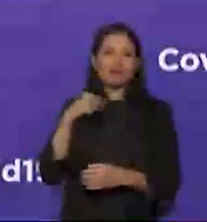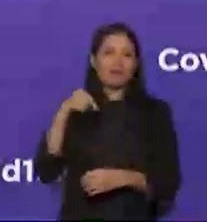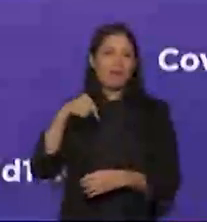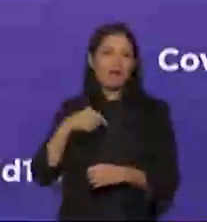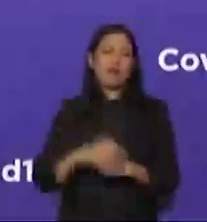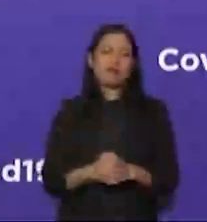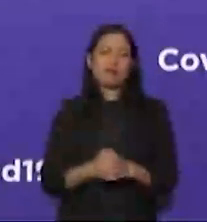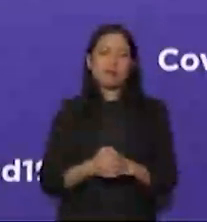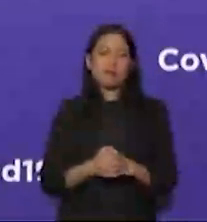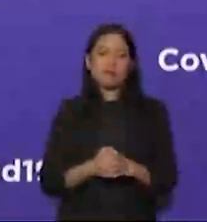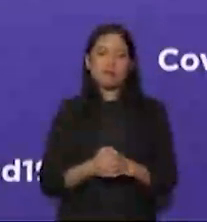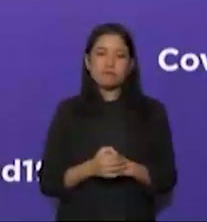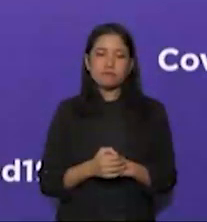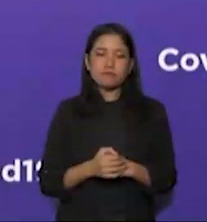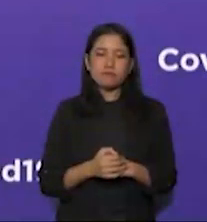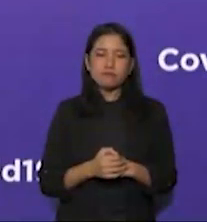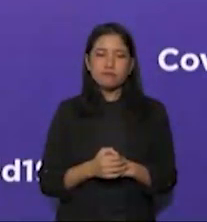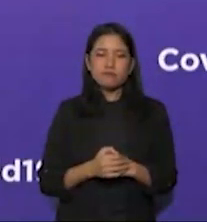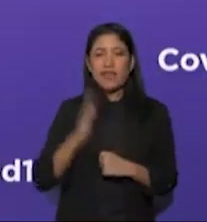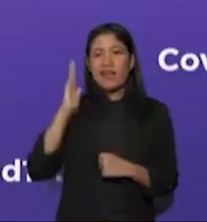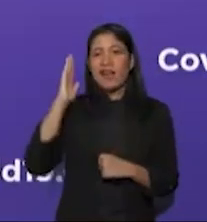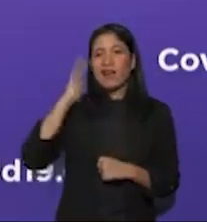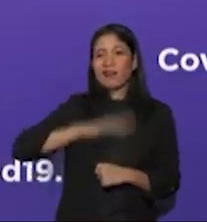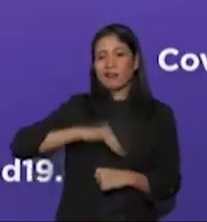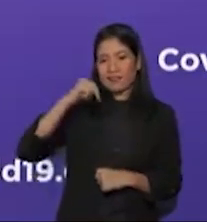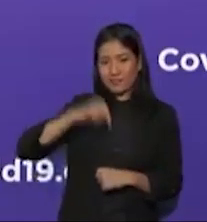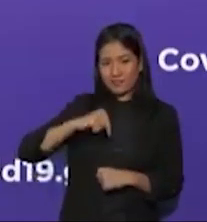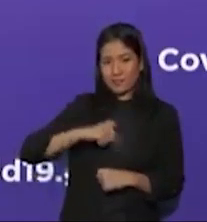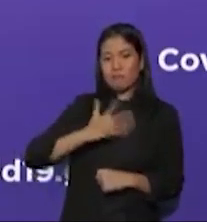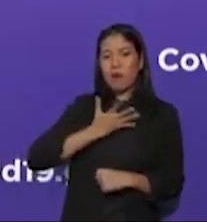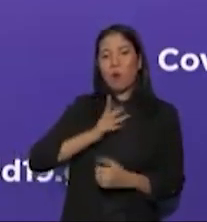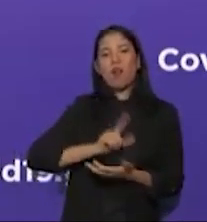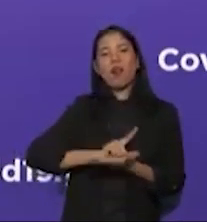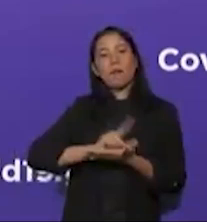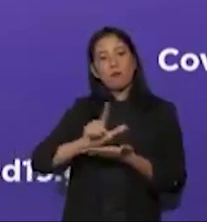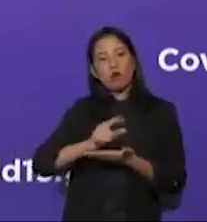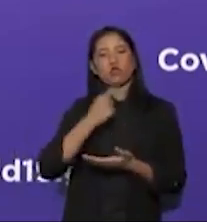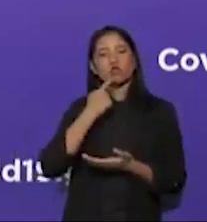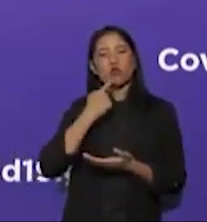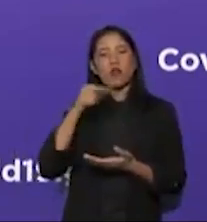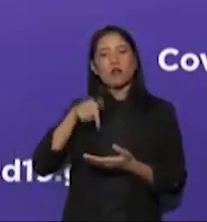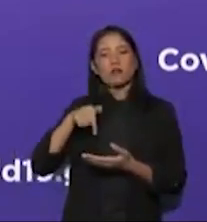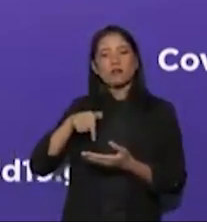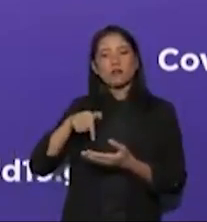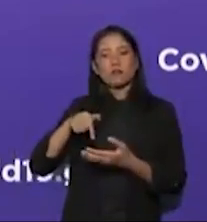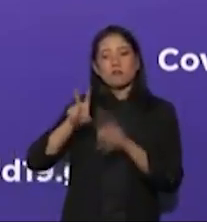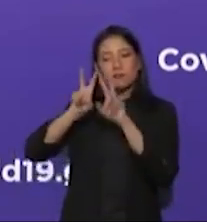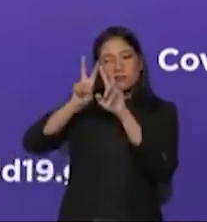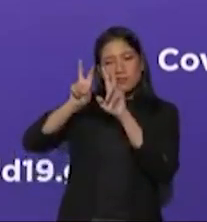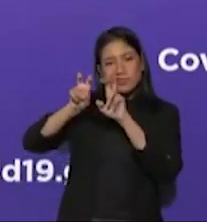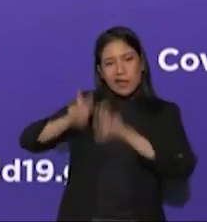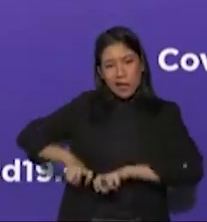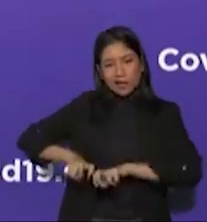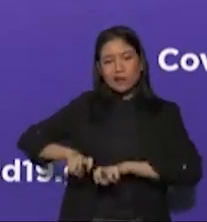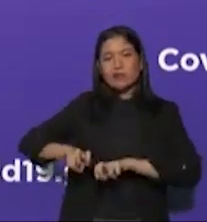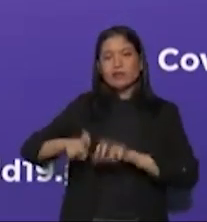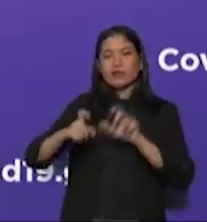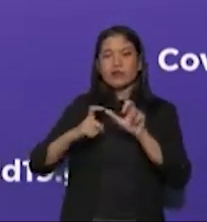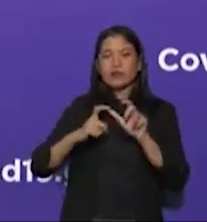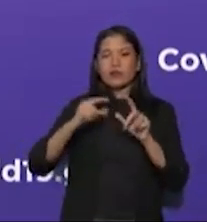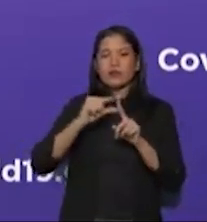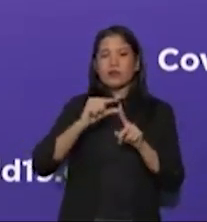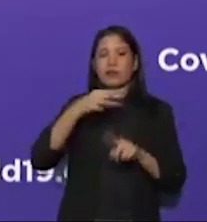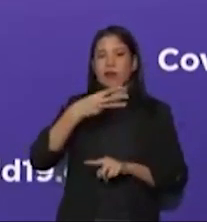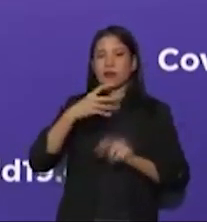halo saudara-saudara pada hari ini spesimen dan pelaporan kasus yang kita himpun sampai dengan